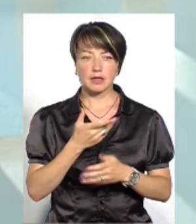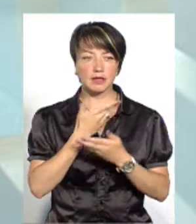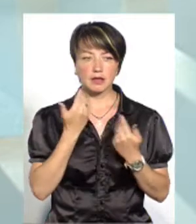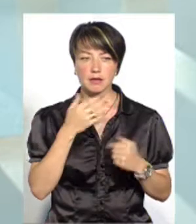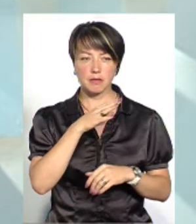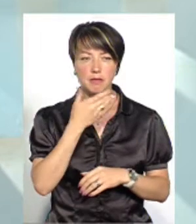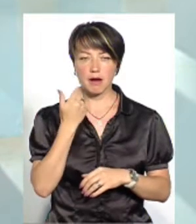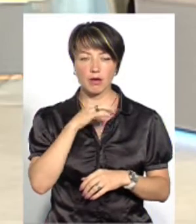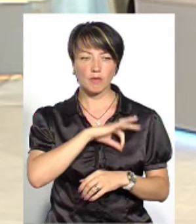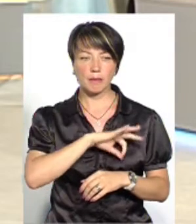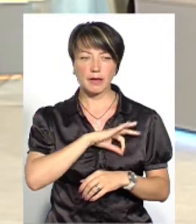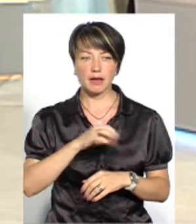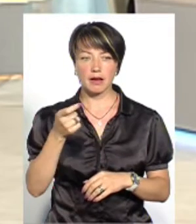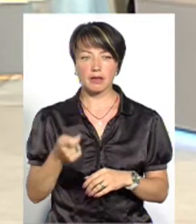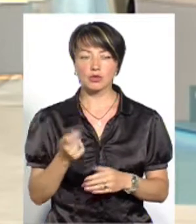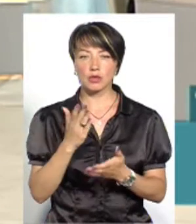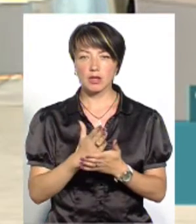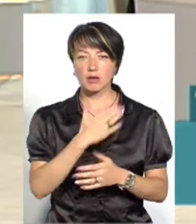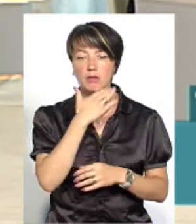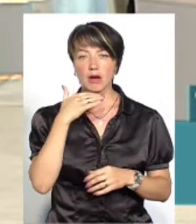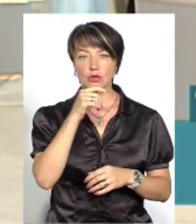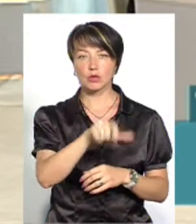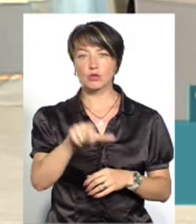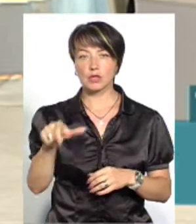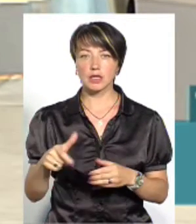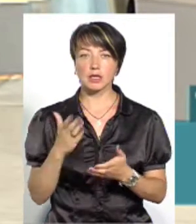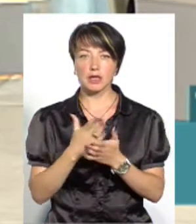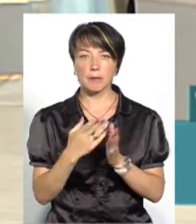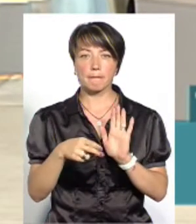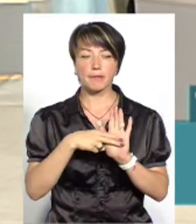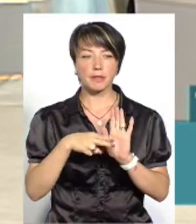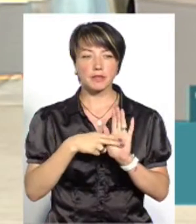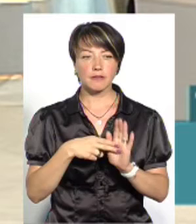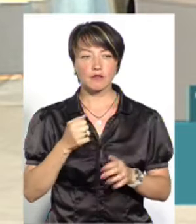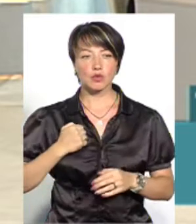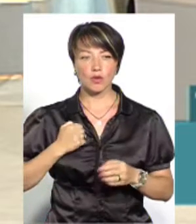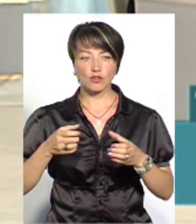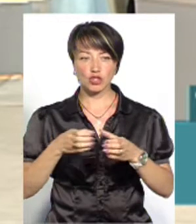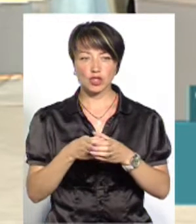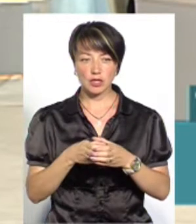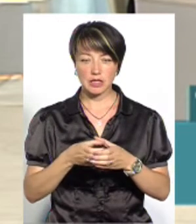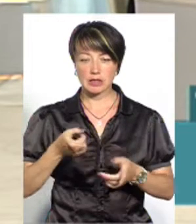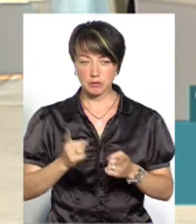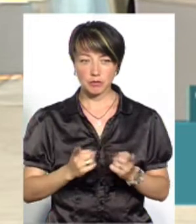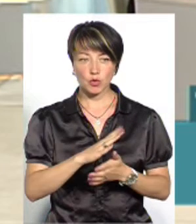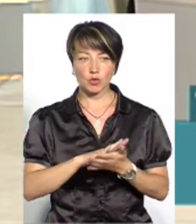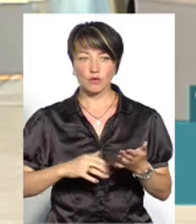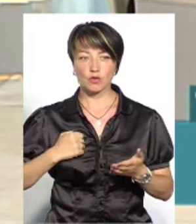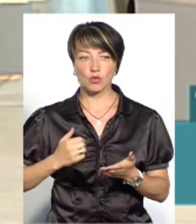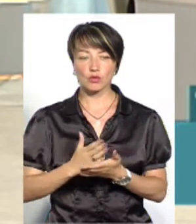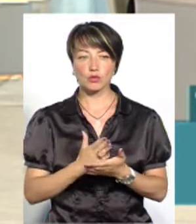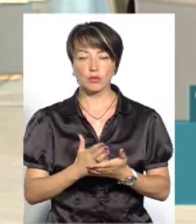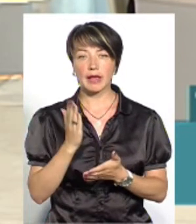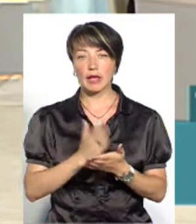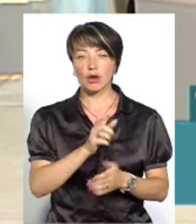користуються тими пільгами, які є. Велика частина осіб на сьогодні є приписані до військових частин, це діючі військовослужбовці. Також є